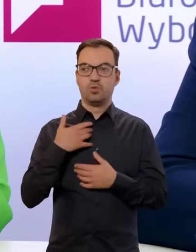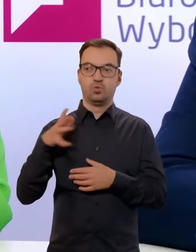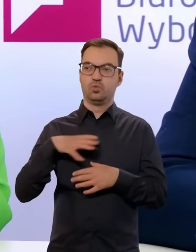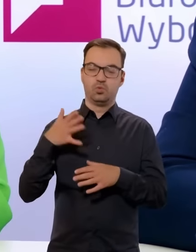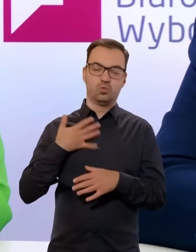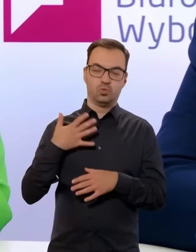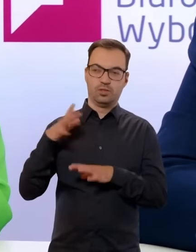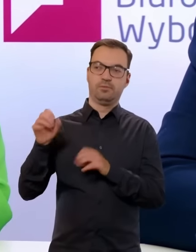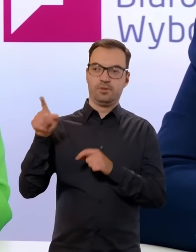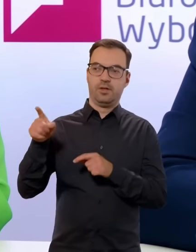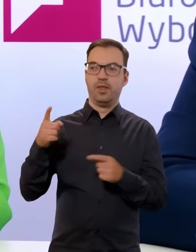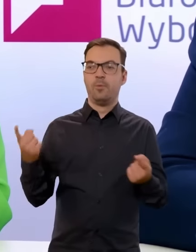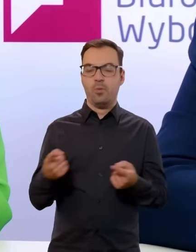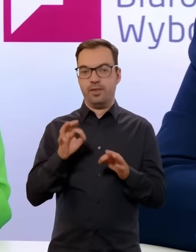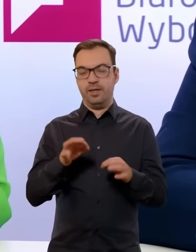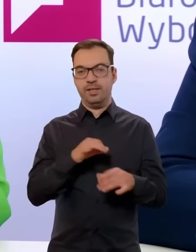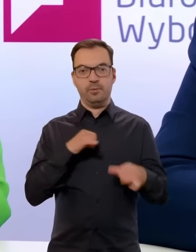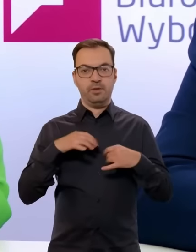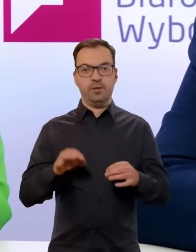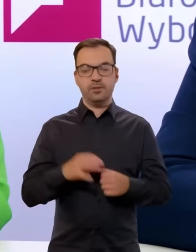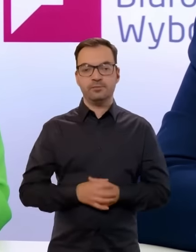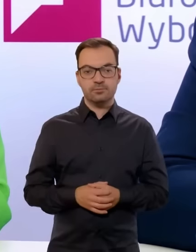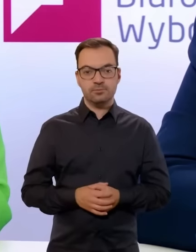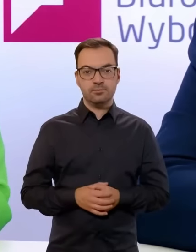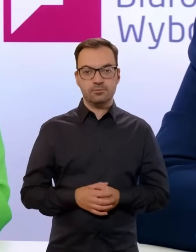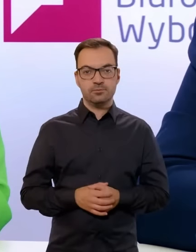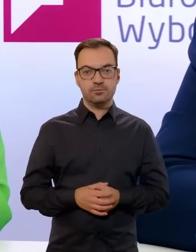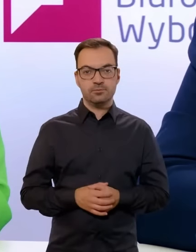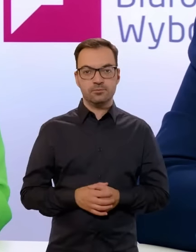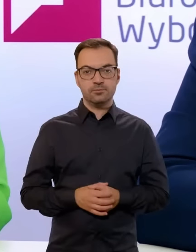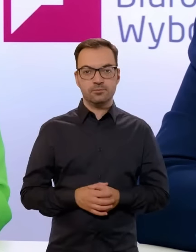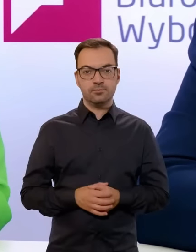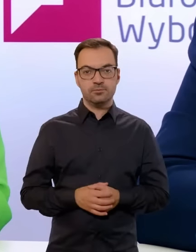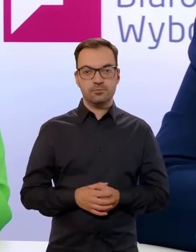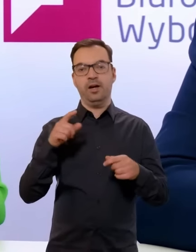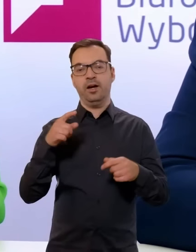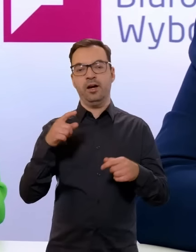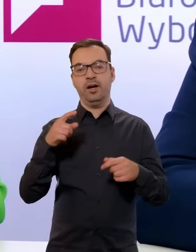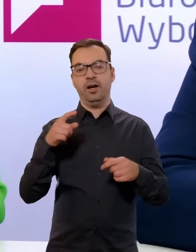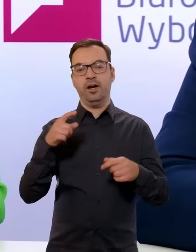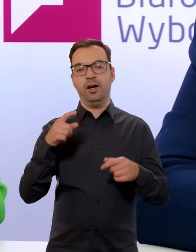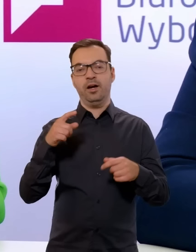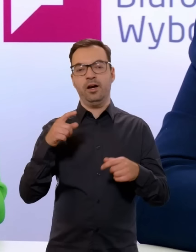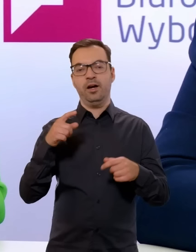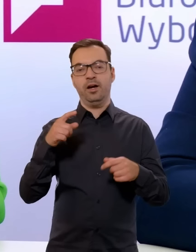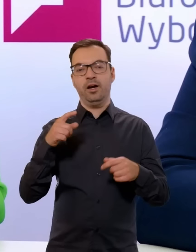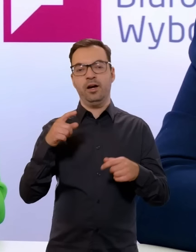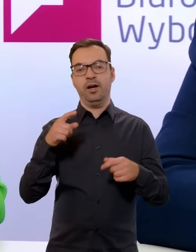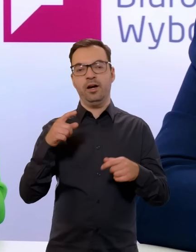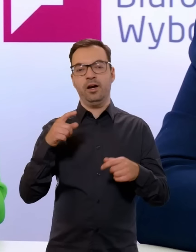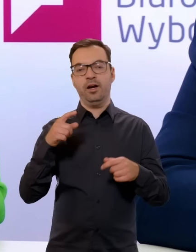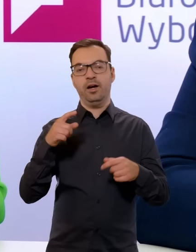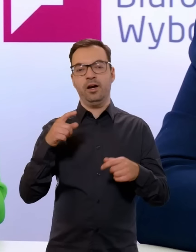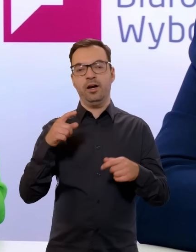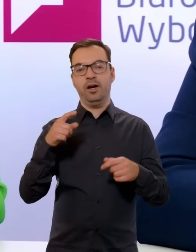są przeprowadzane. W związku z tym mogą powiadomić organy ścigania i takie osoby będą miały związane z tym później